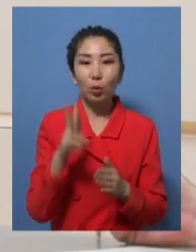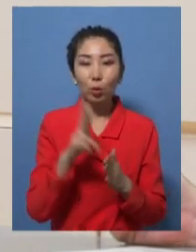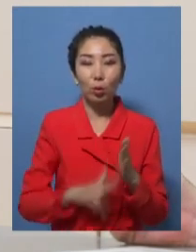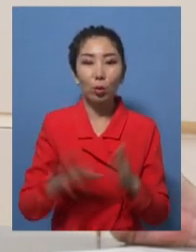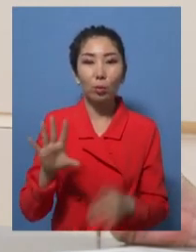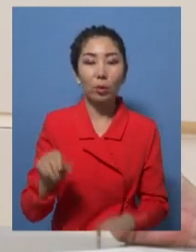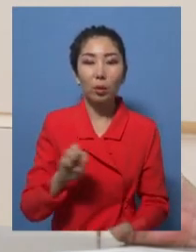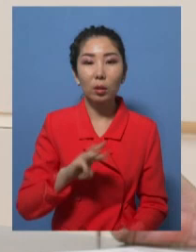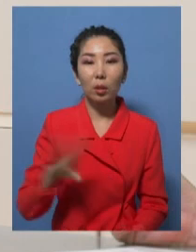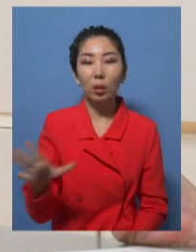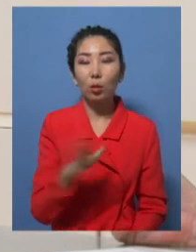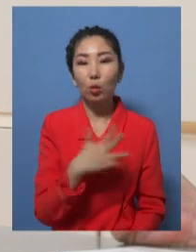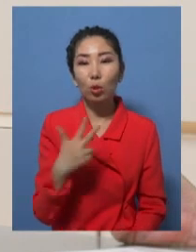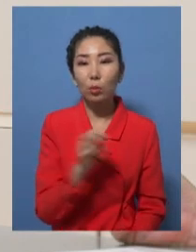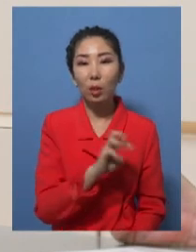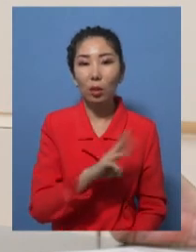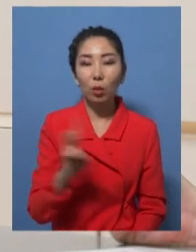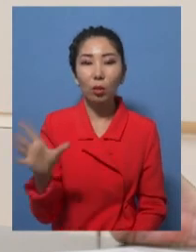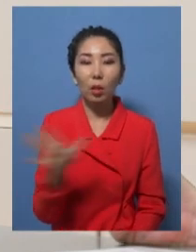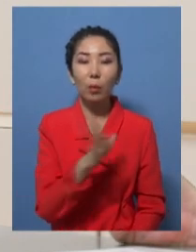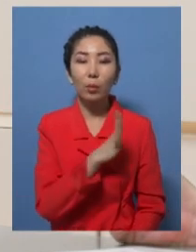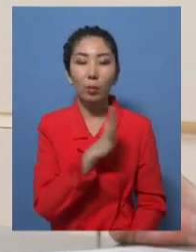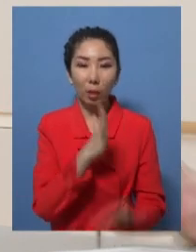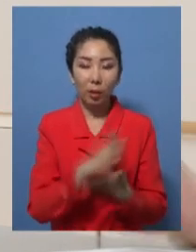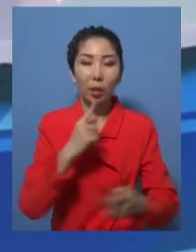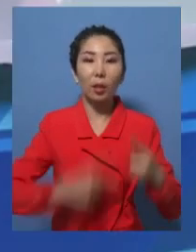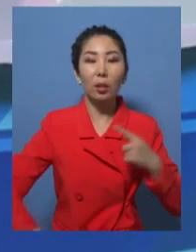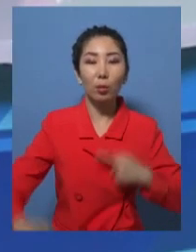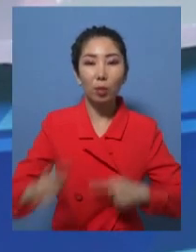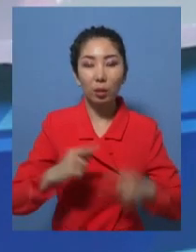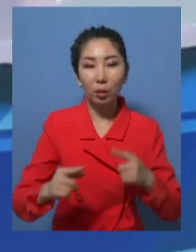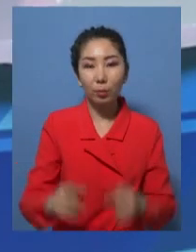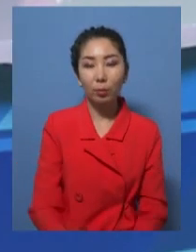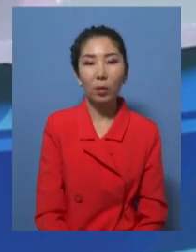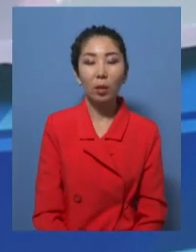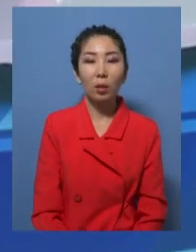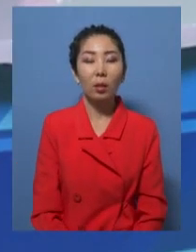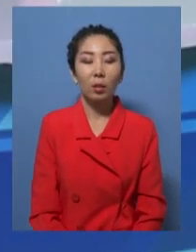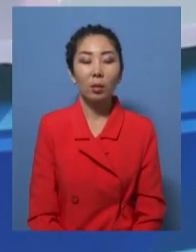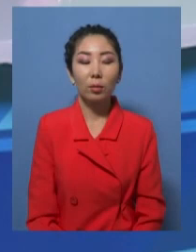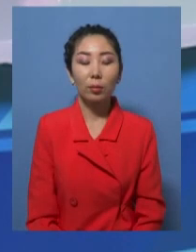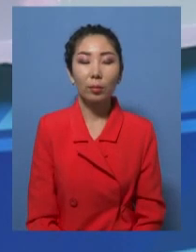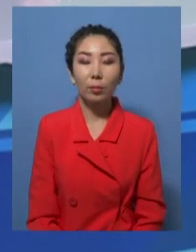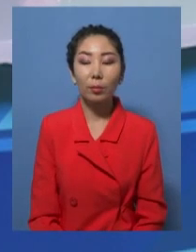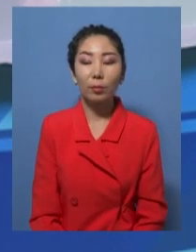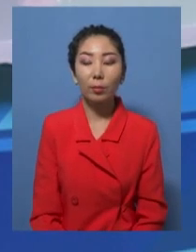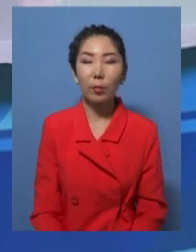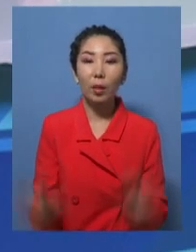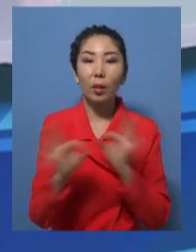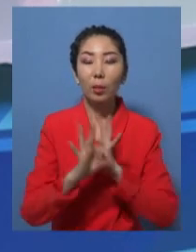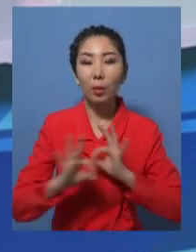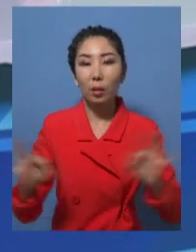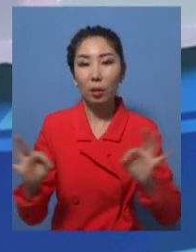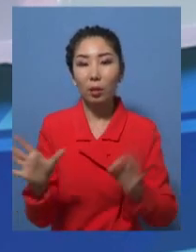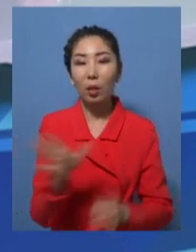теңгедей төленіп қалды, 3 миллион теңгеден. Соны бюджетке қайтарылып жатыр, бюджетке артық төленген қаражат дейсіз. Жақсы,